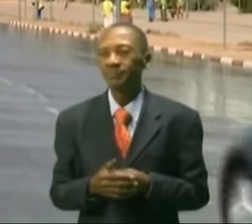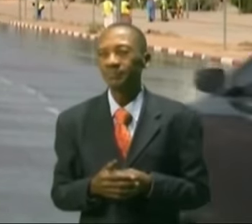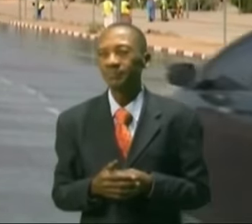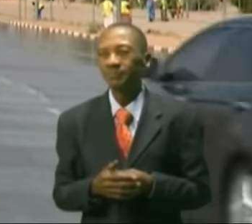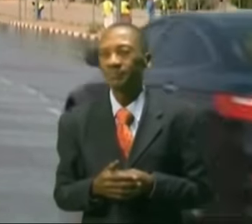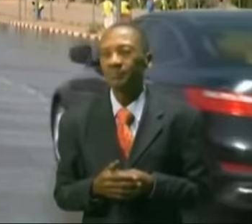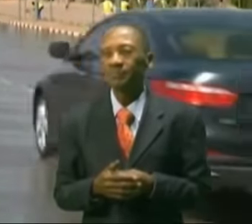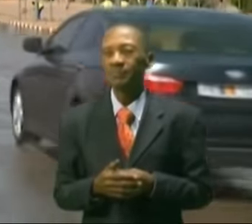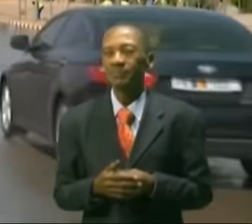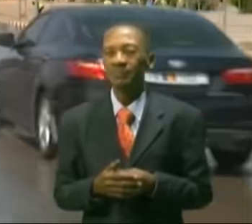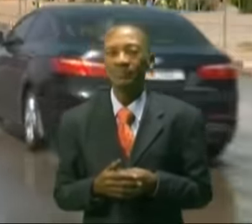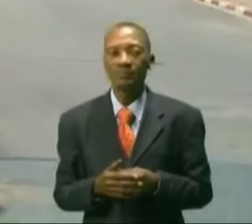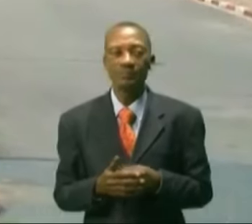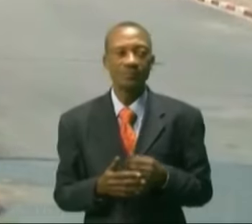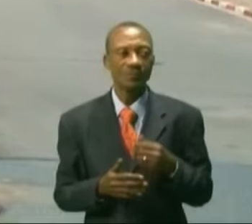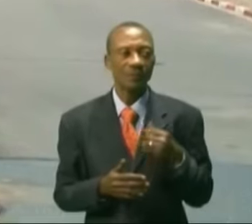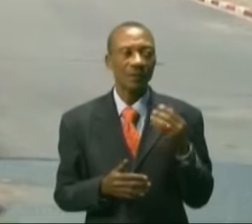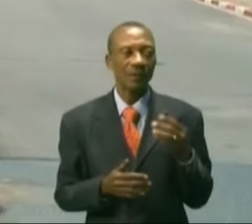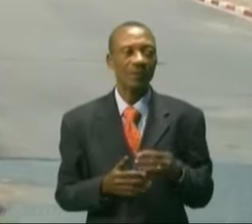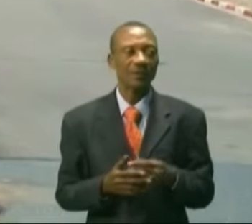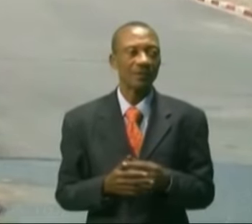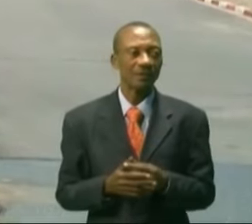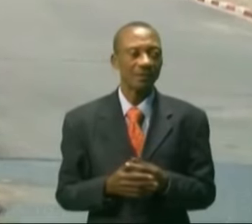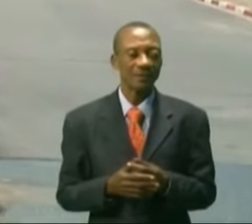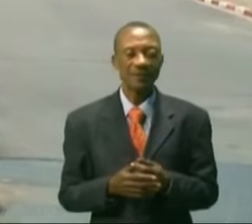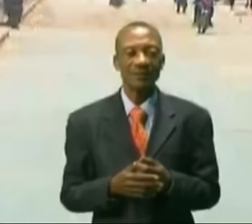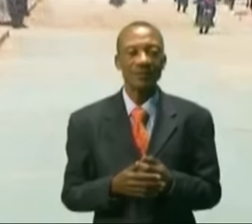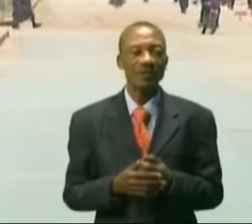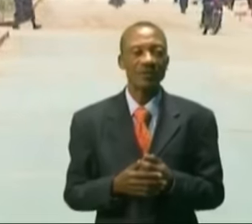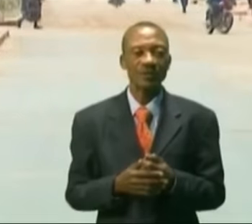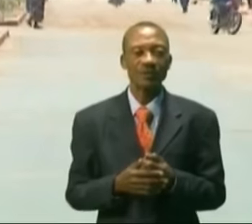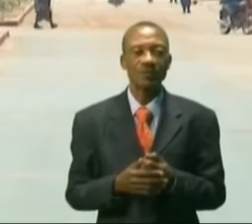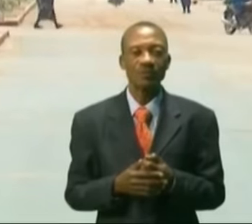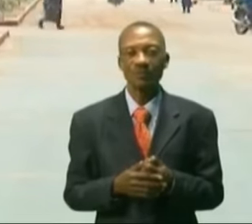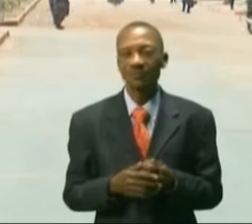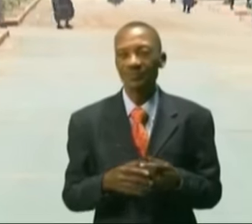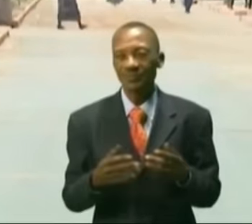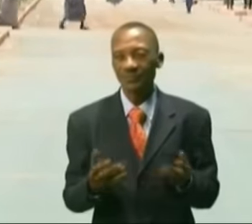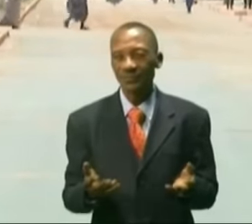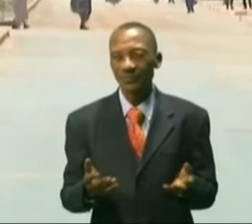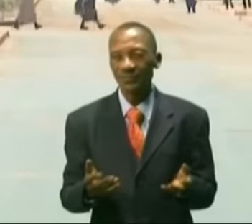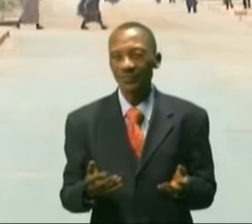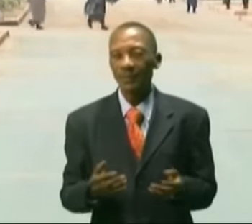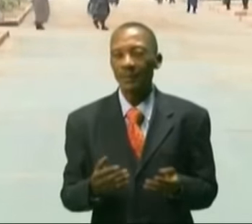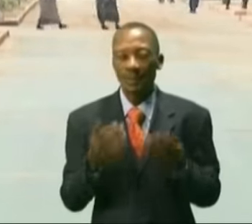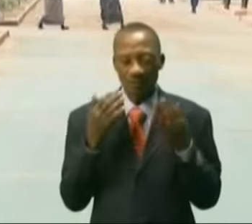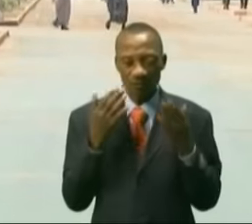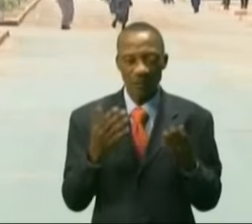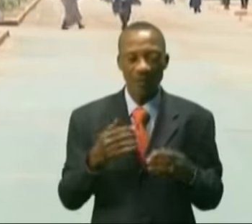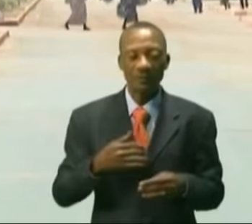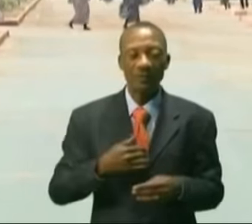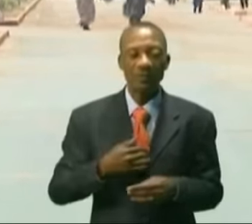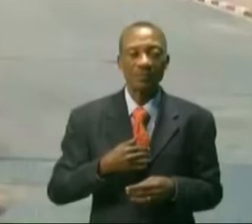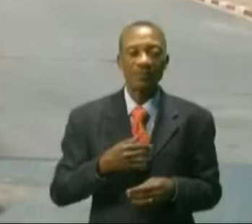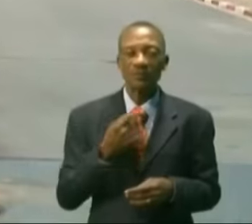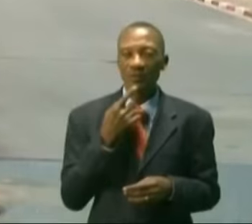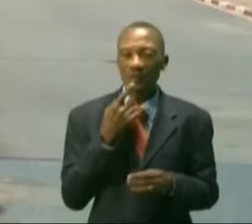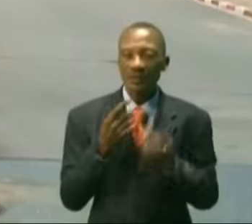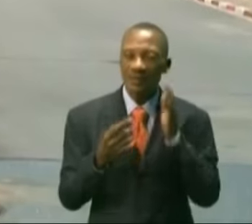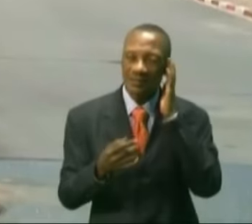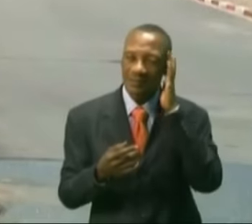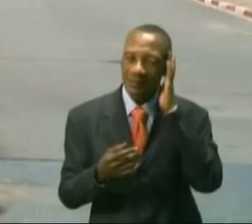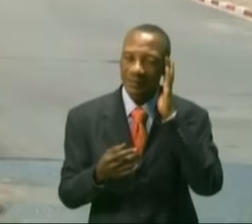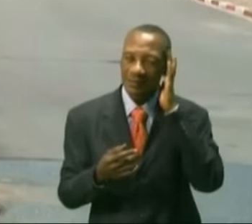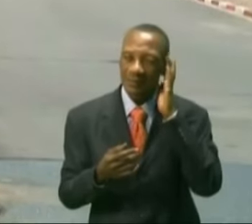C'est sur un axe important, une voie traversant deux grands arrondissements de N'Djamena, en plein cœur de la capitale